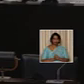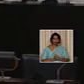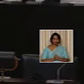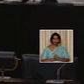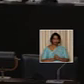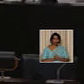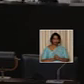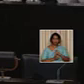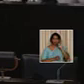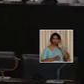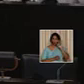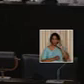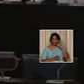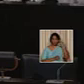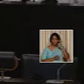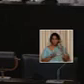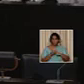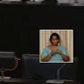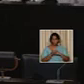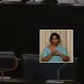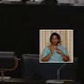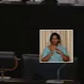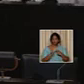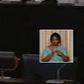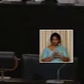27(2) ප්‍රශ්නවලට පිළිතුරු ටික